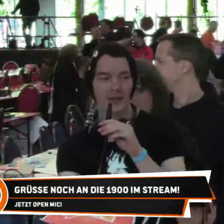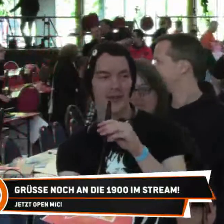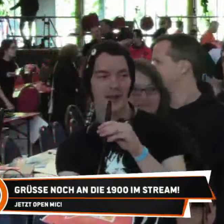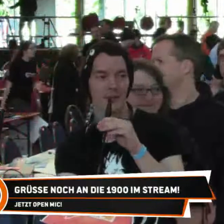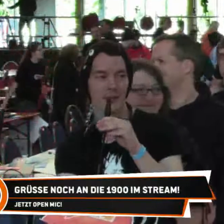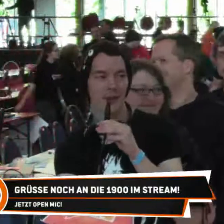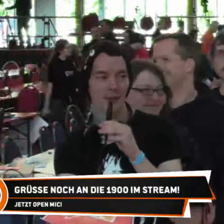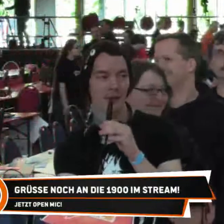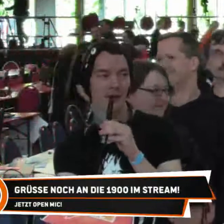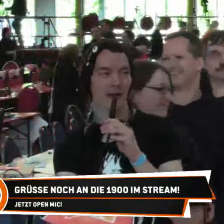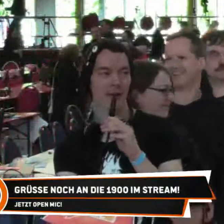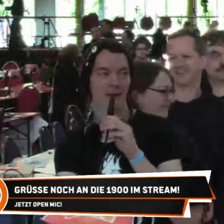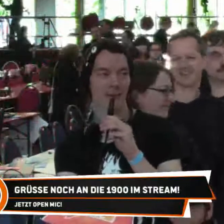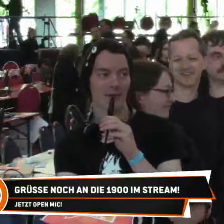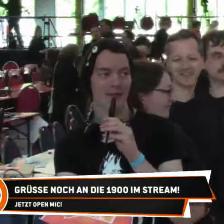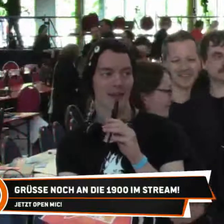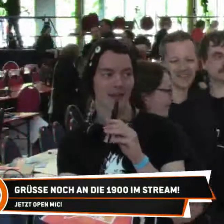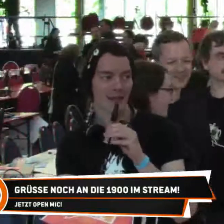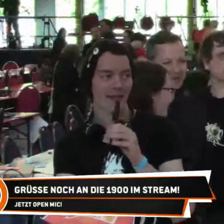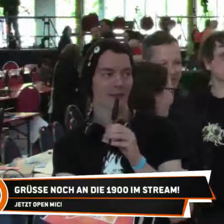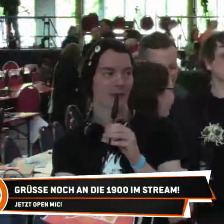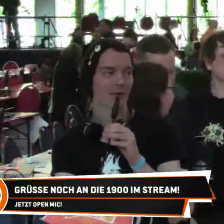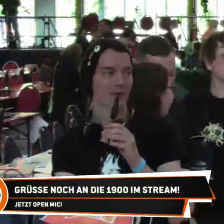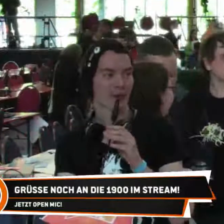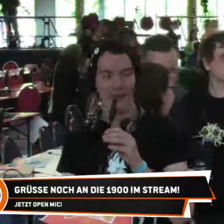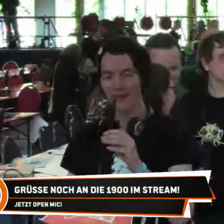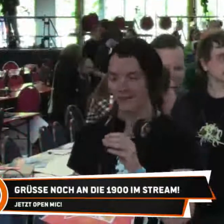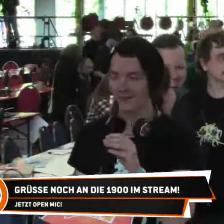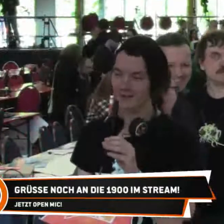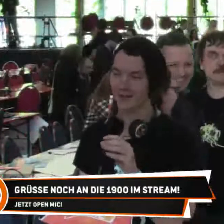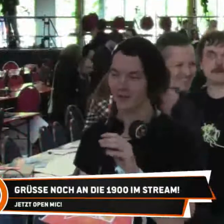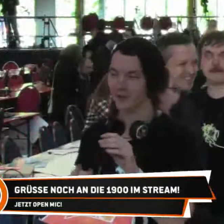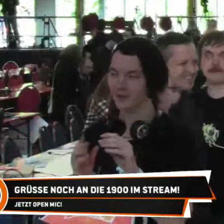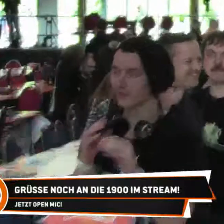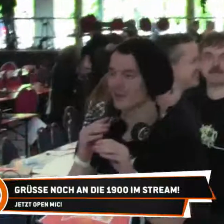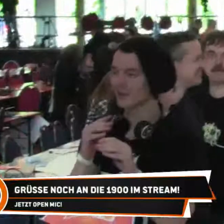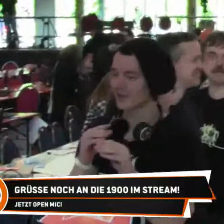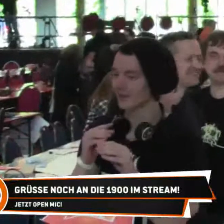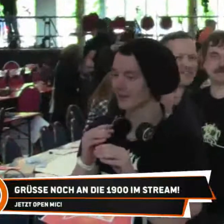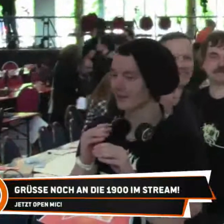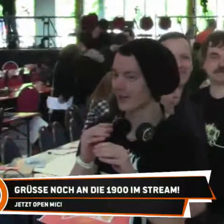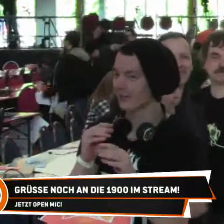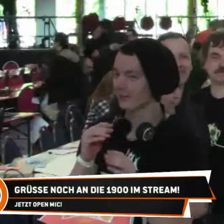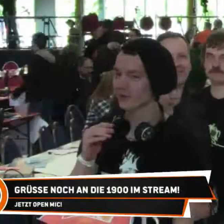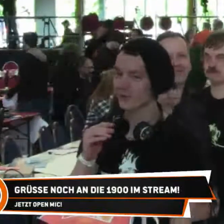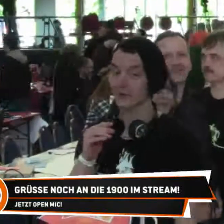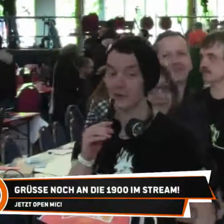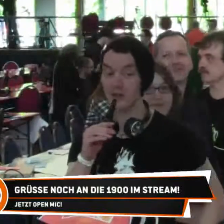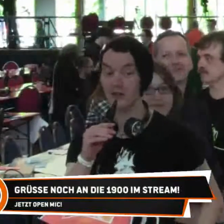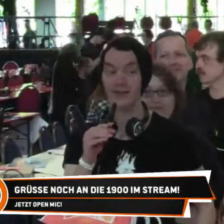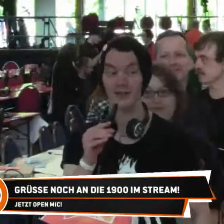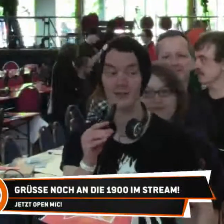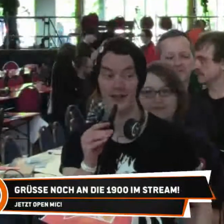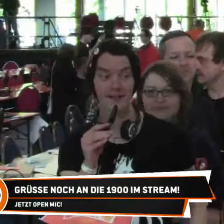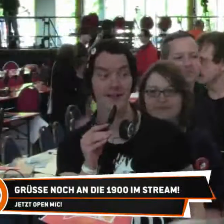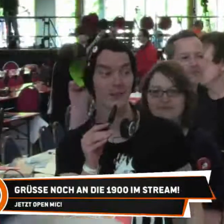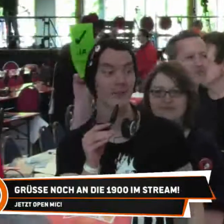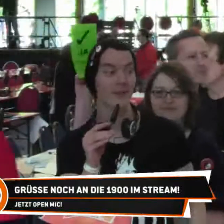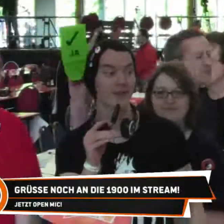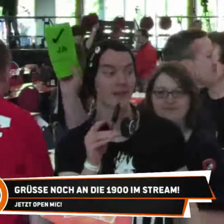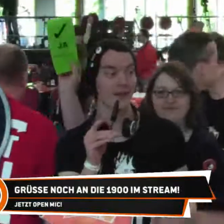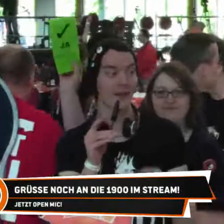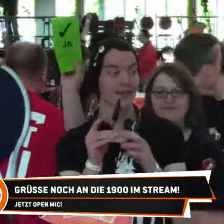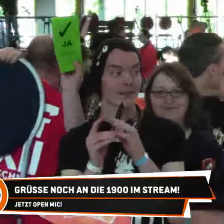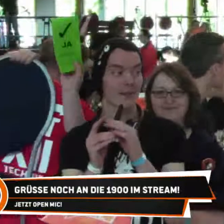ja liebe Brandenburger wir haben einen Bundestagswahlkampf vor uns wir haben ein Landtagswahl vor und Wahlkampf vor uns und wir rocken das das weiß ich